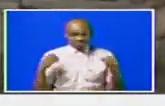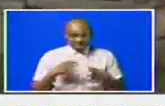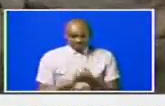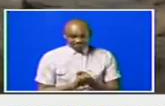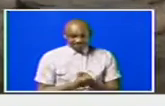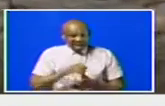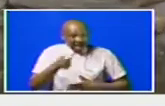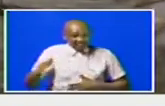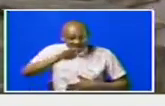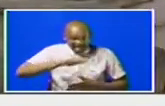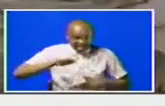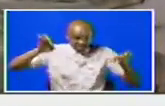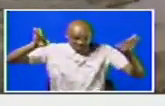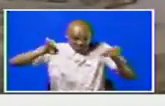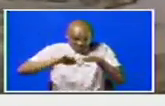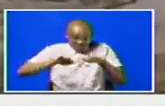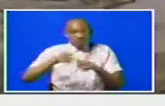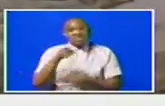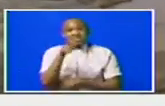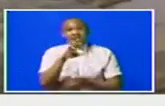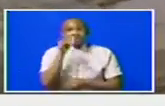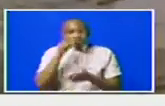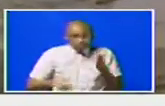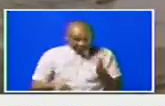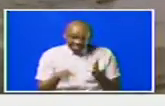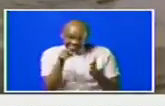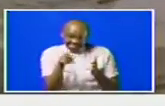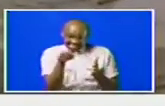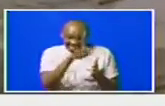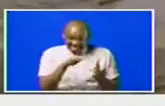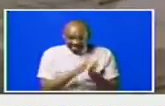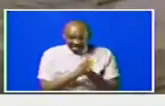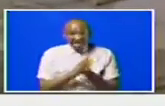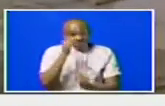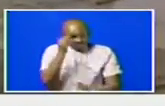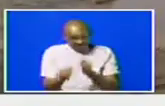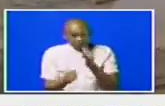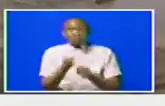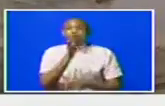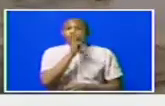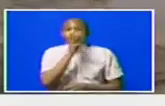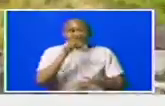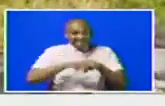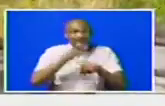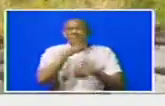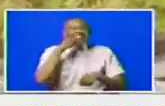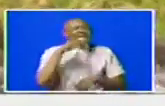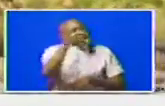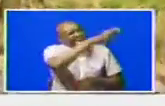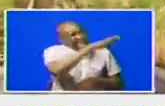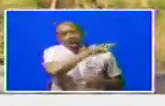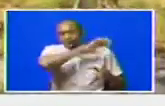Sehemu nyingine ya miamba hii ya Enchirtit Gorge, sehemu inayosemekana kuwa kimbilio la mwisho la maji panapokauka kote eneo la